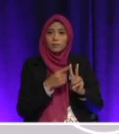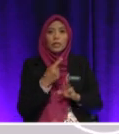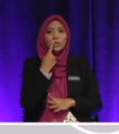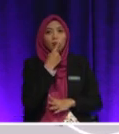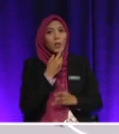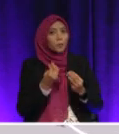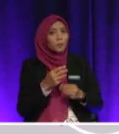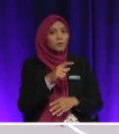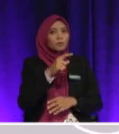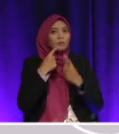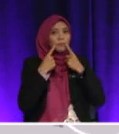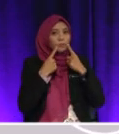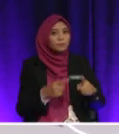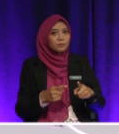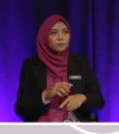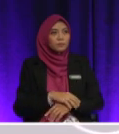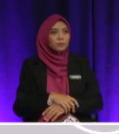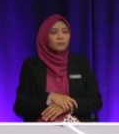siapa lagi Nak coba